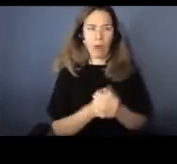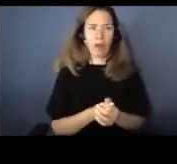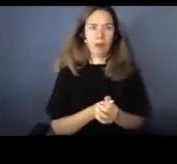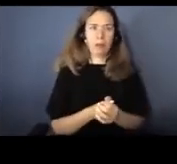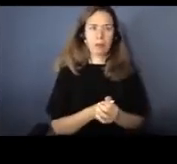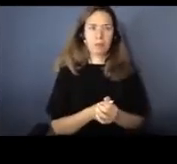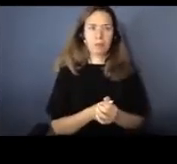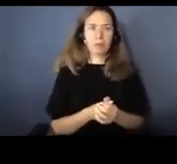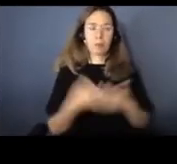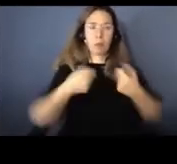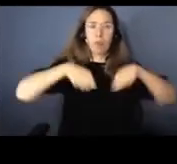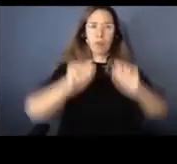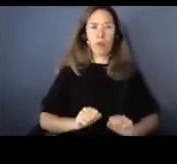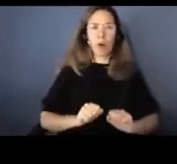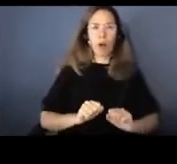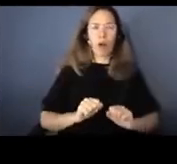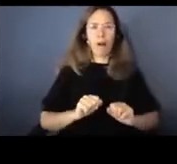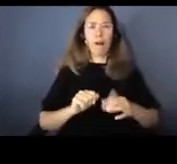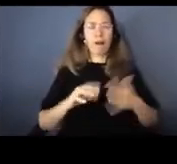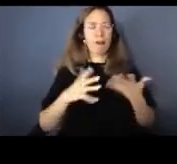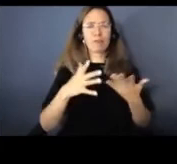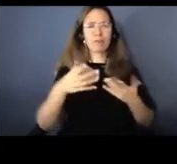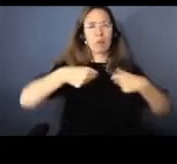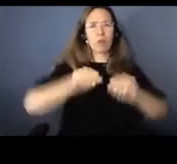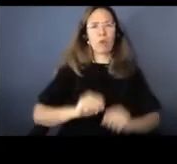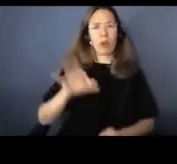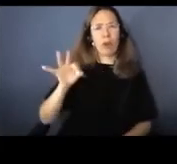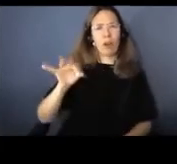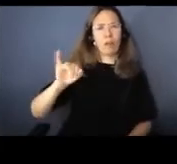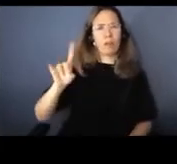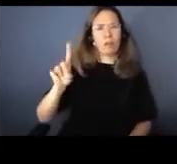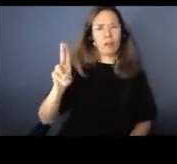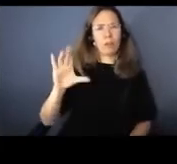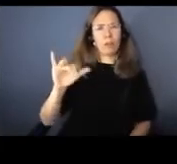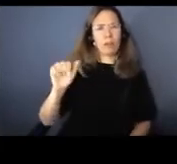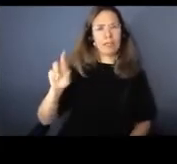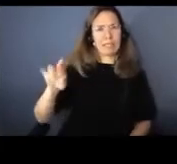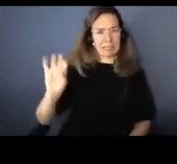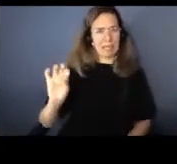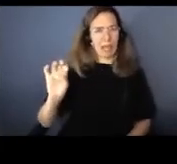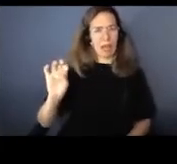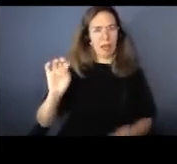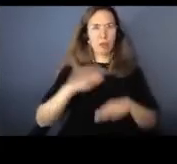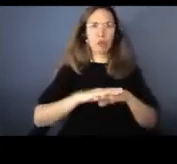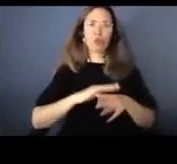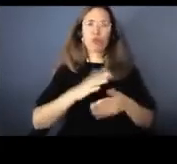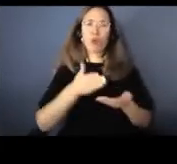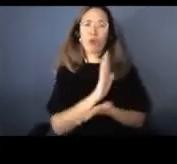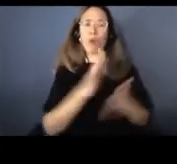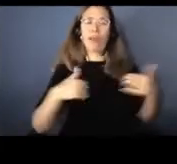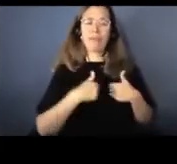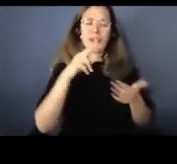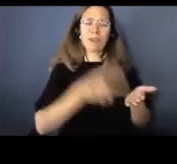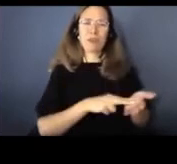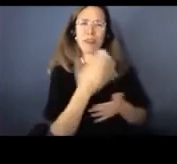sur les pouvoirs, l'insertion, l'utilisation des pouvoirs fiduciaires au regard de la réforme du droit animalier de 2015.